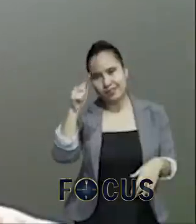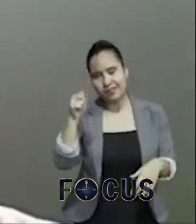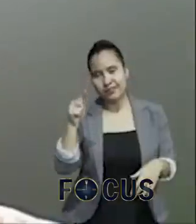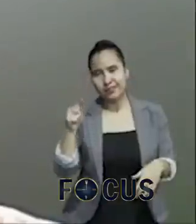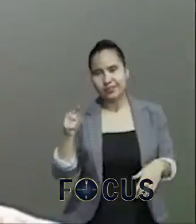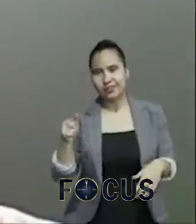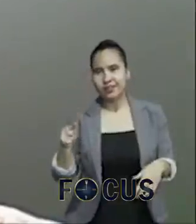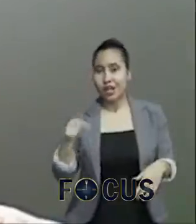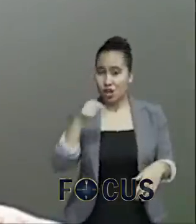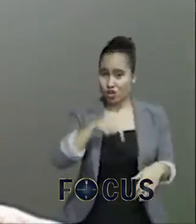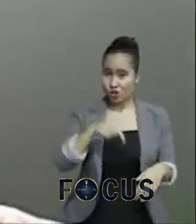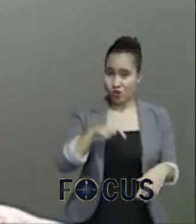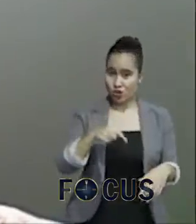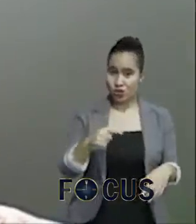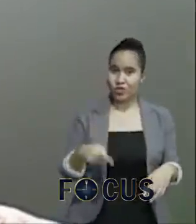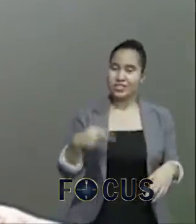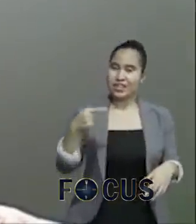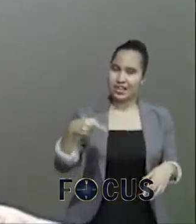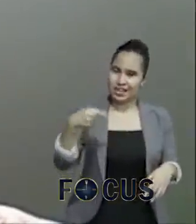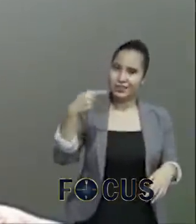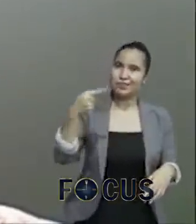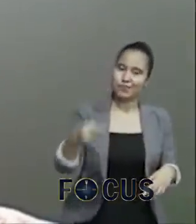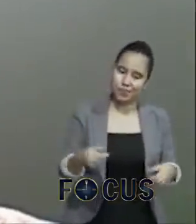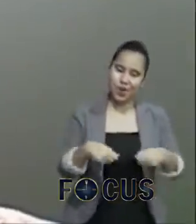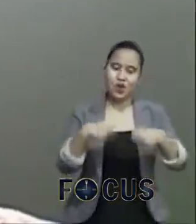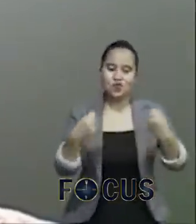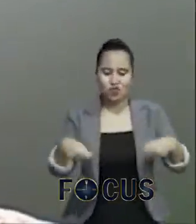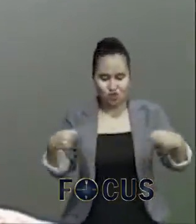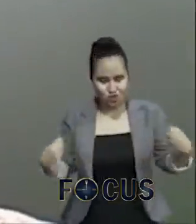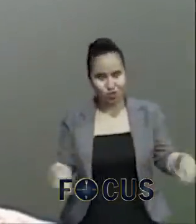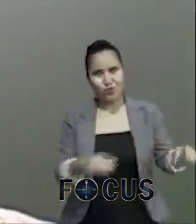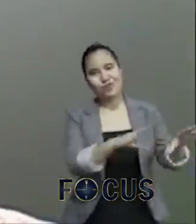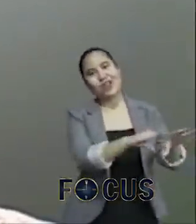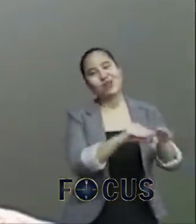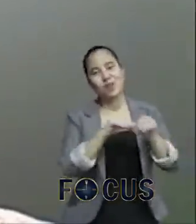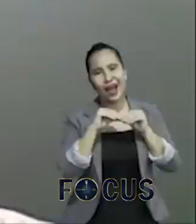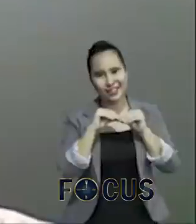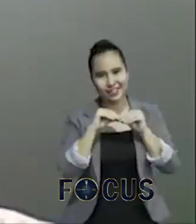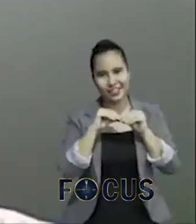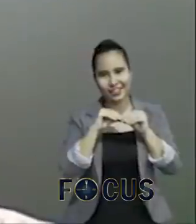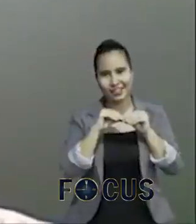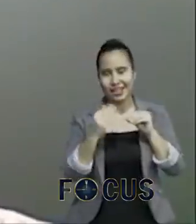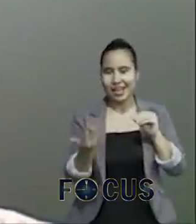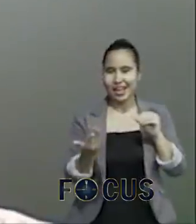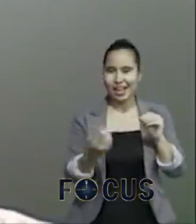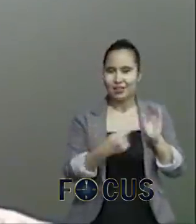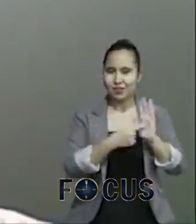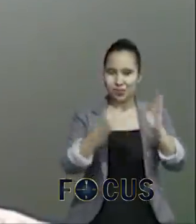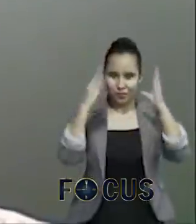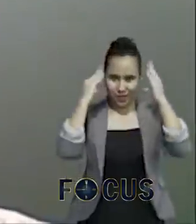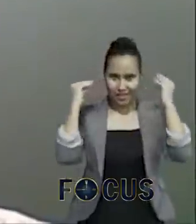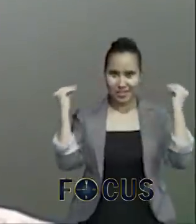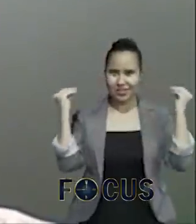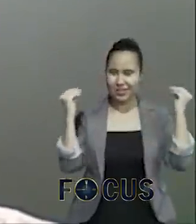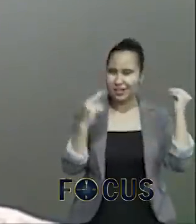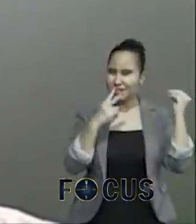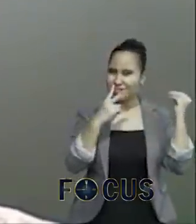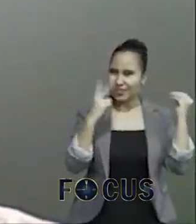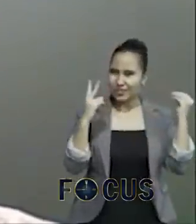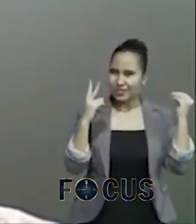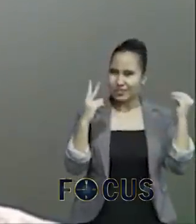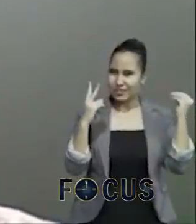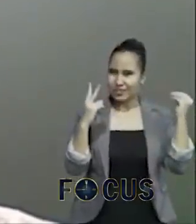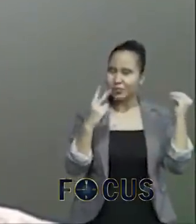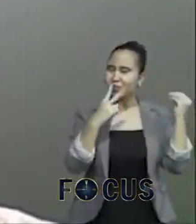ze nu steeds meer versoepelen en aanpassen. Zo'n land moet je natuurlijk dan ook anders zien als mensen vanuit